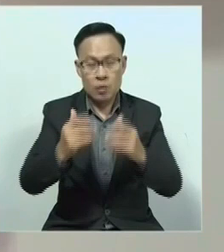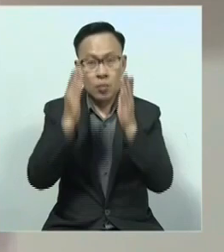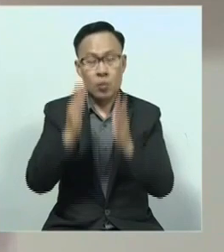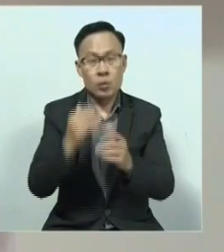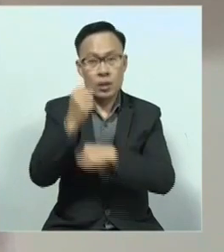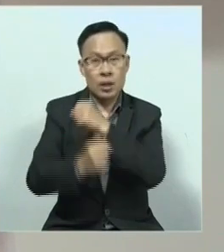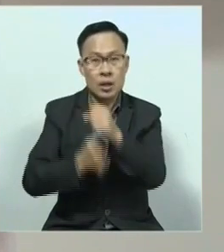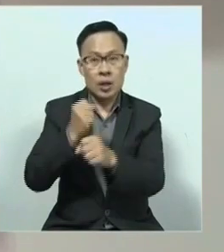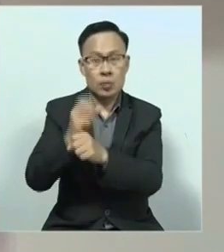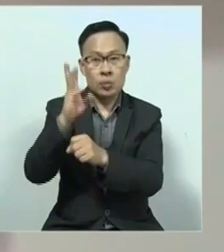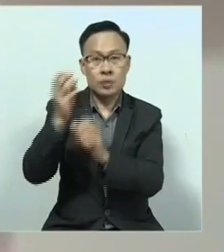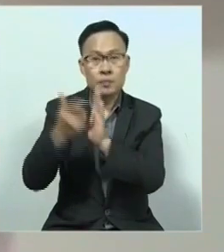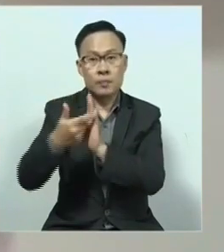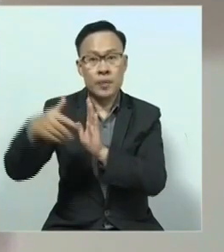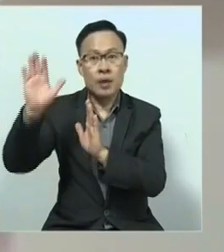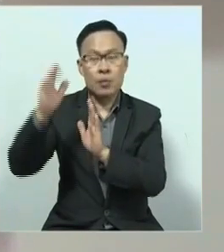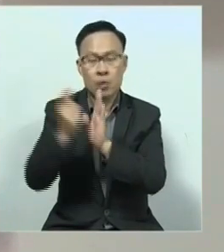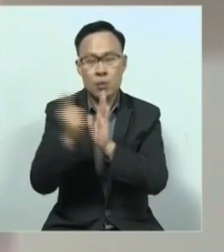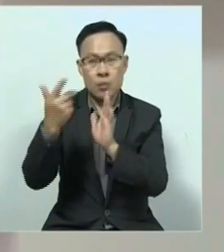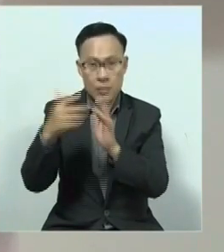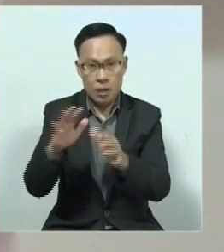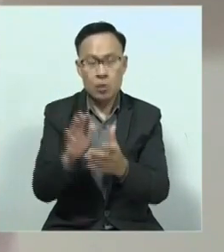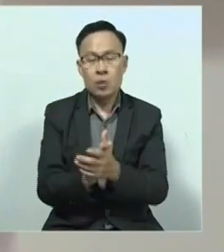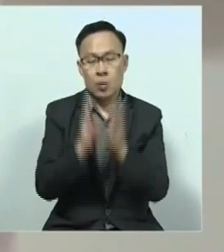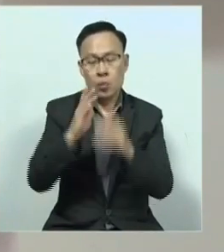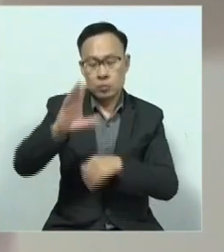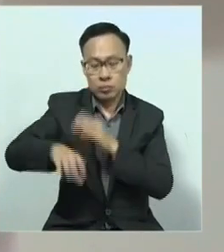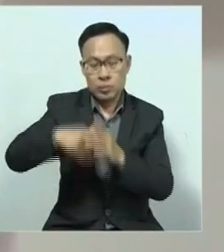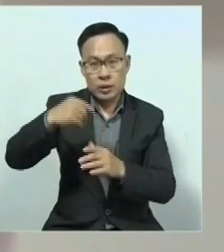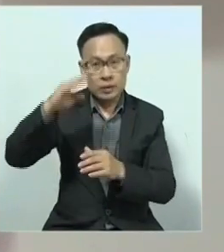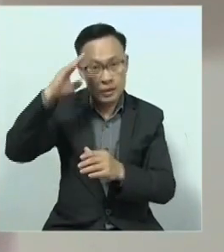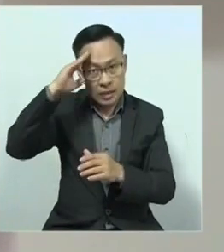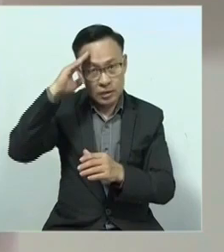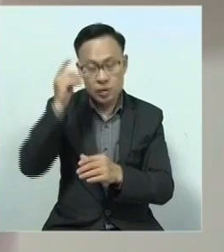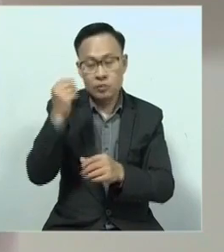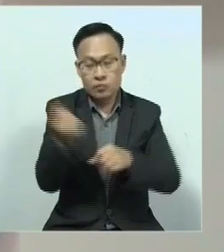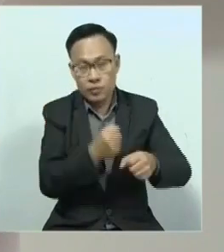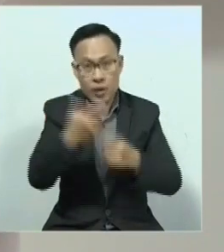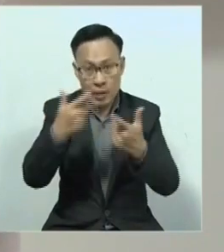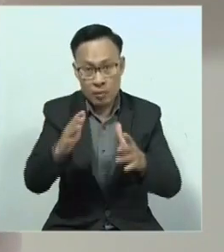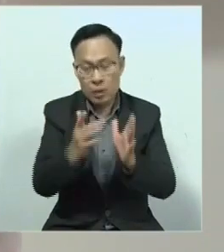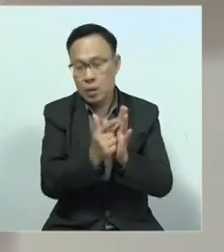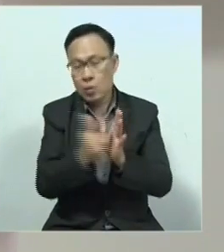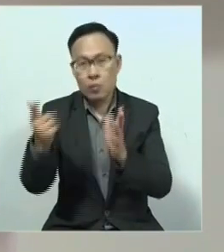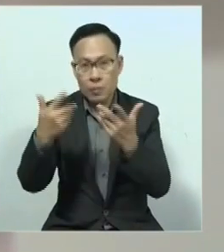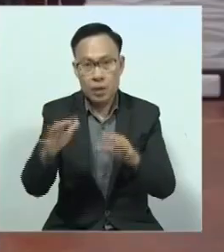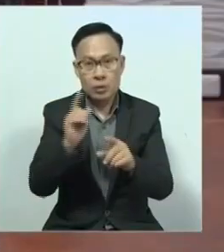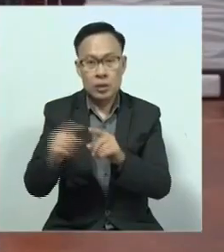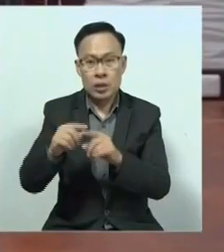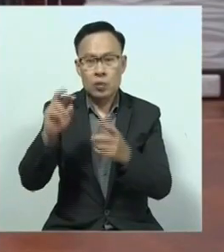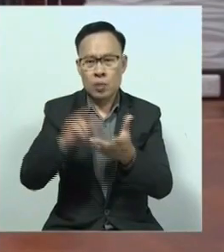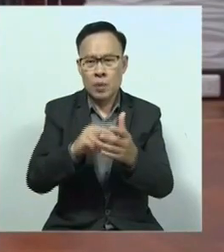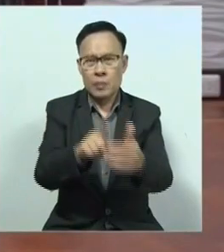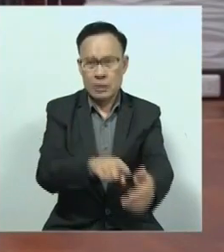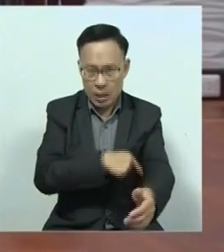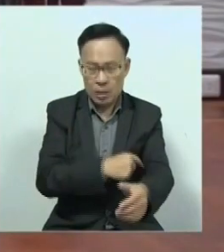างคนก็ปลดวางจำการแล้วก็เป็นการฝึกซ้อมยาวนานทีเดียวผมขอเล่าเป็นถ้าเป็นทหารเขาเรียกว่าองค์บุค